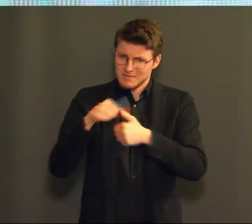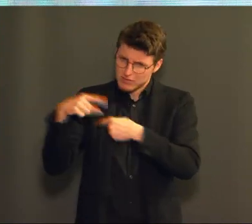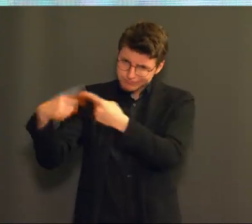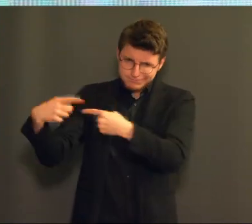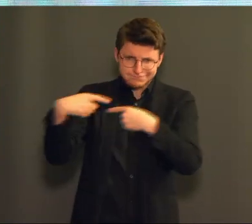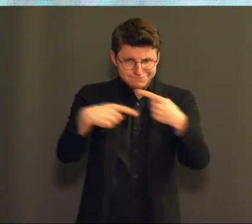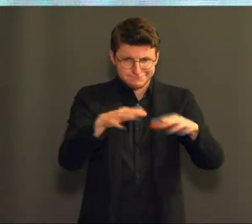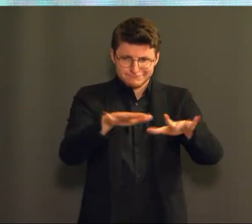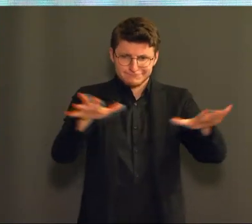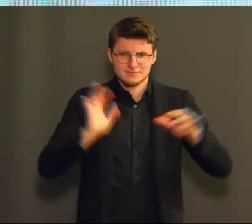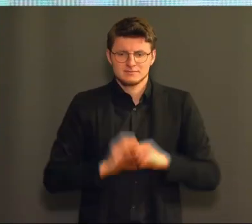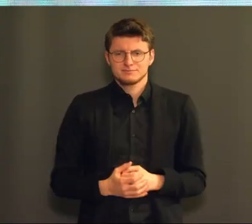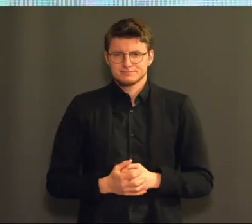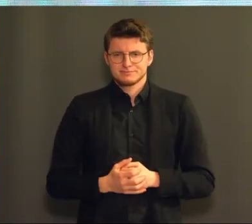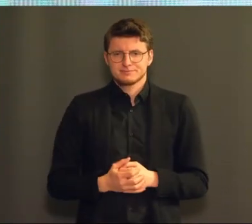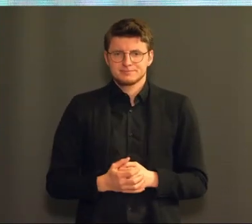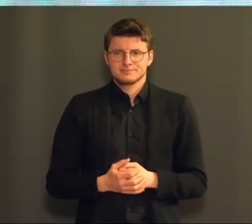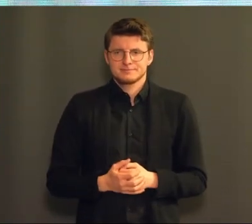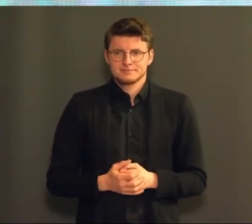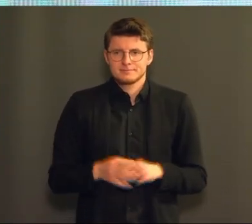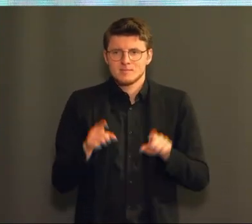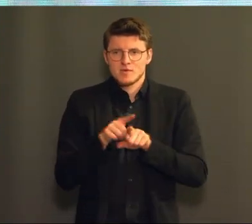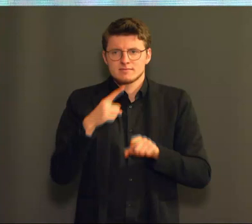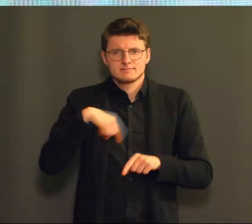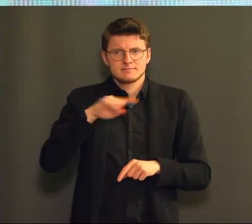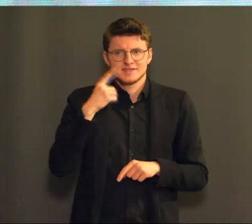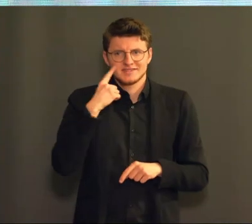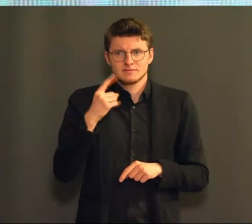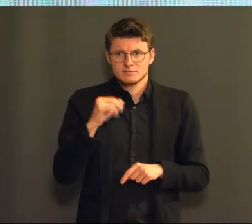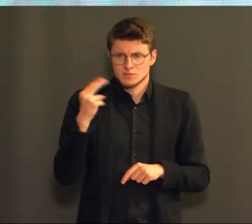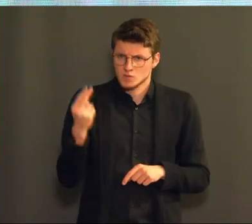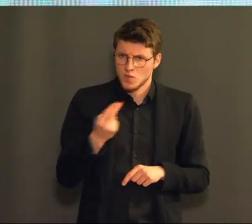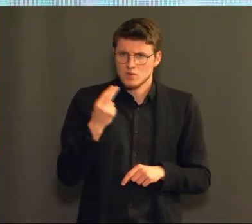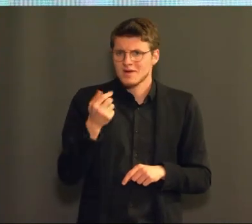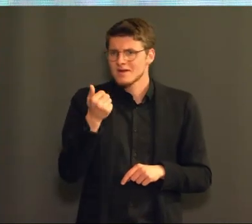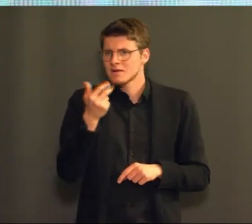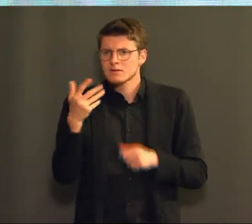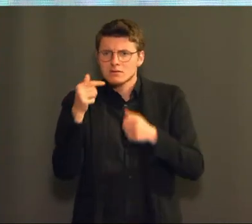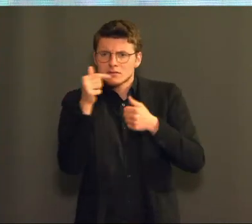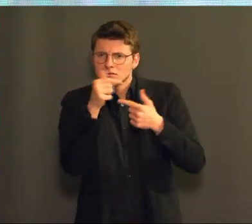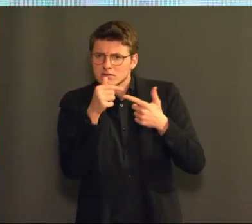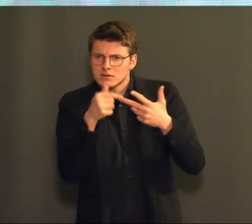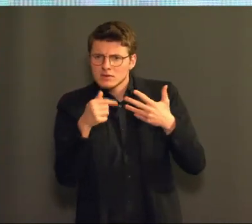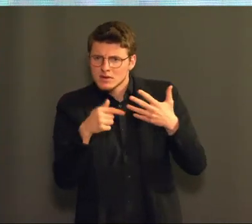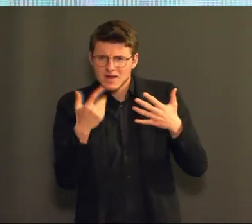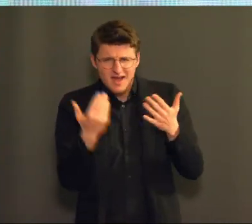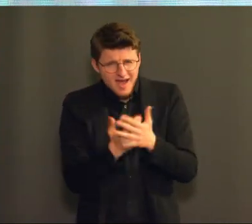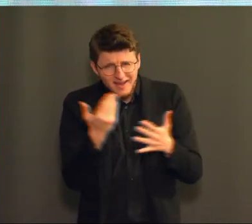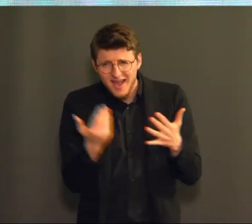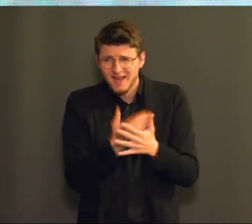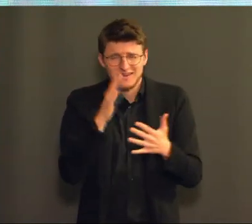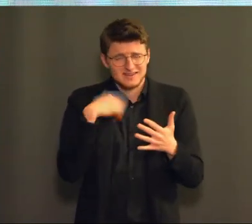We zien ook de noodzaak om enkele belangrijke elementen te herhalen die gelden voor alle